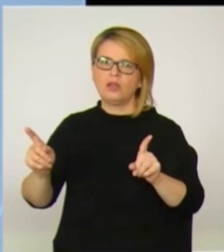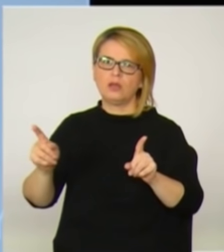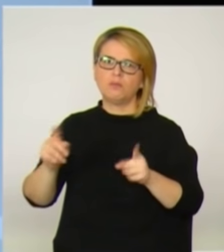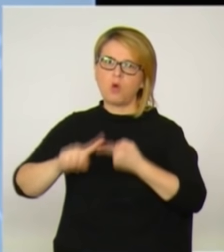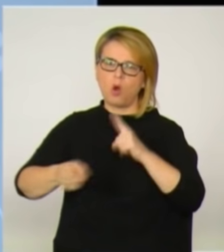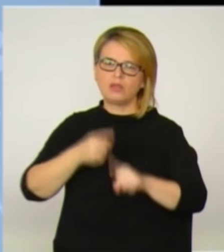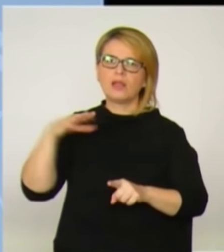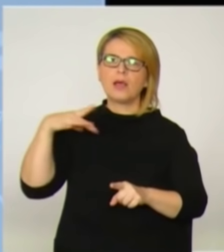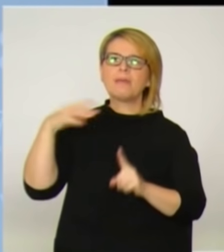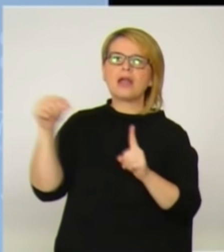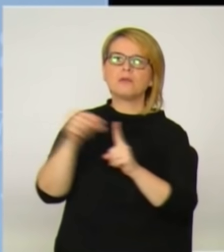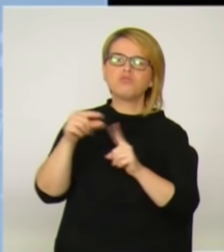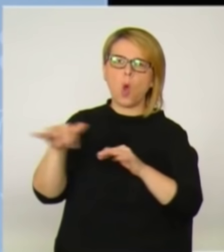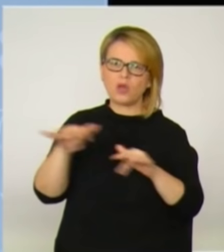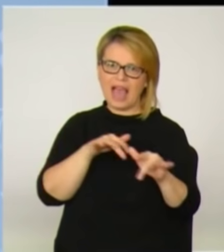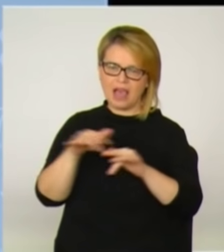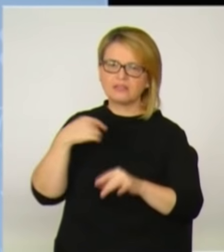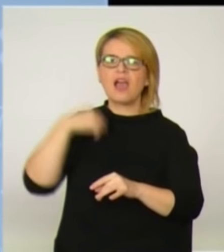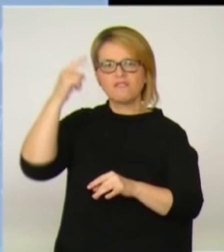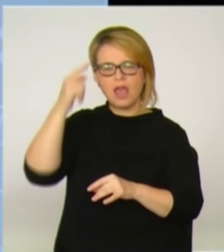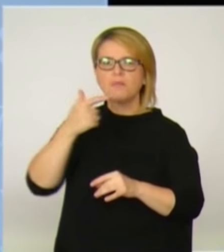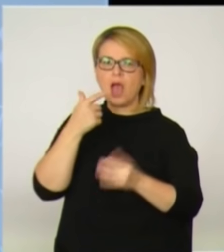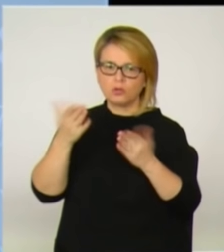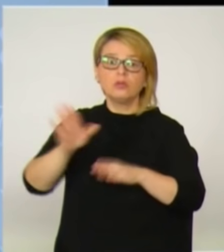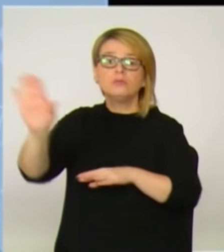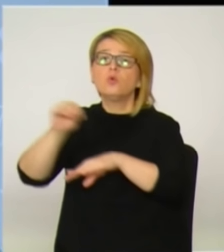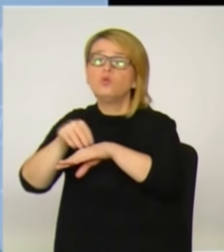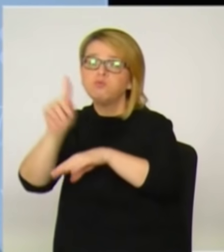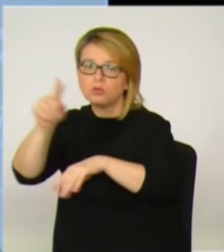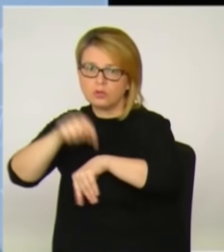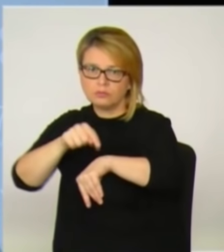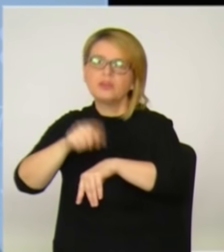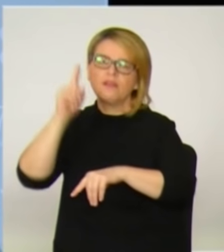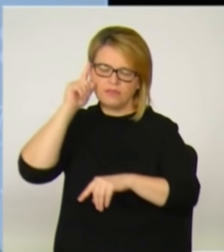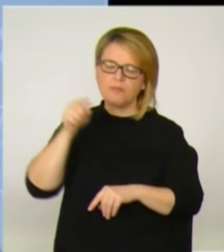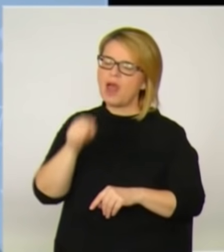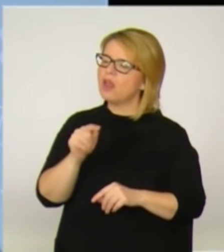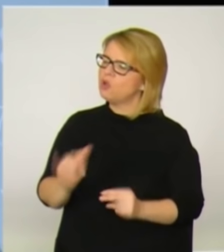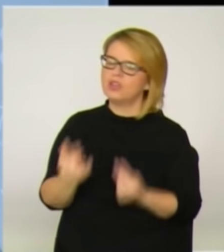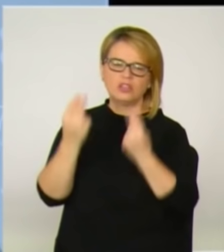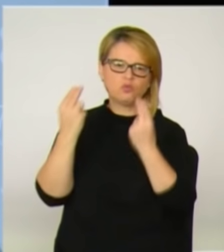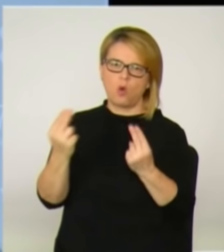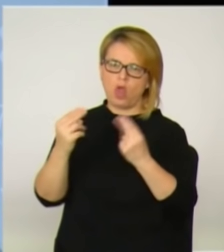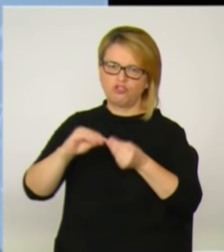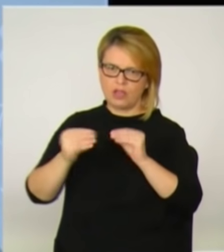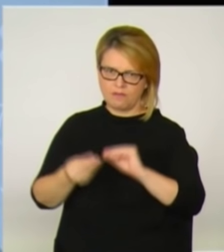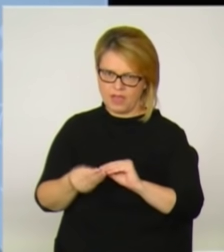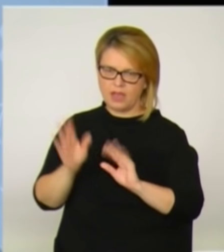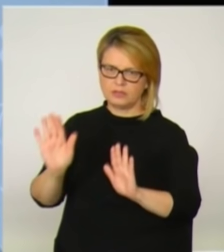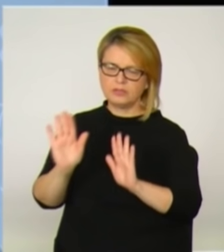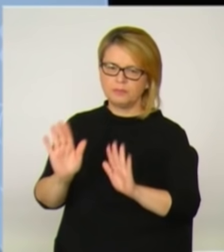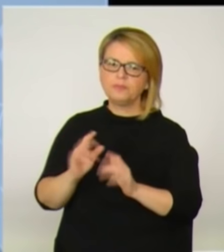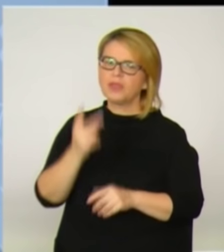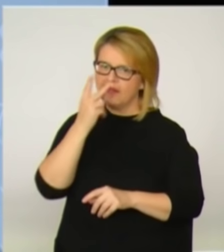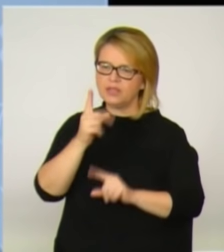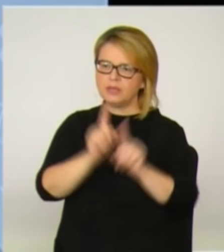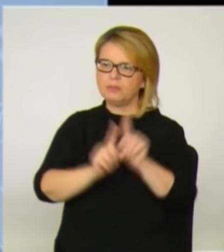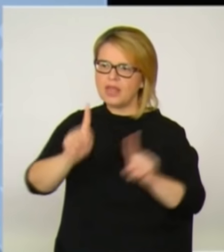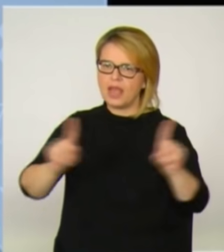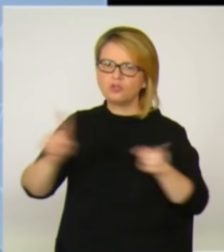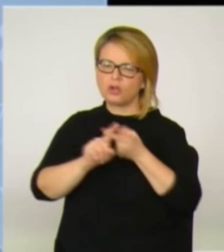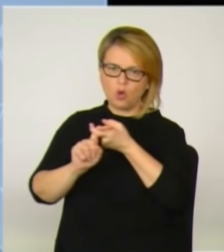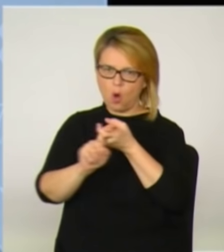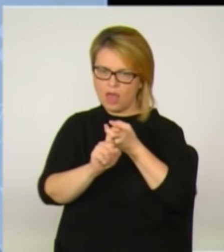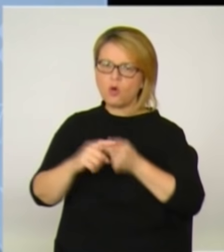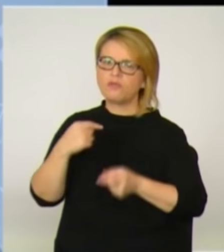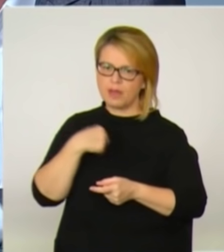Procházku. Vieme, ako to dopadlo. Som si vedomý časového limitu, len toto považujem za najzasadnejšiu vec. V celej tejto témy vidím, že niektorí kolegovia mi